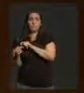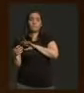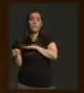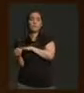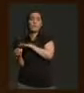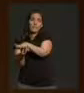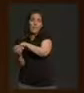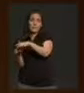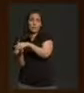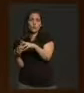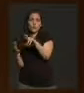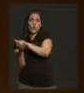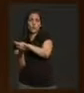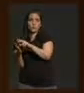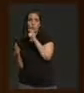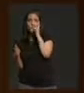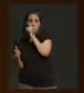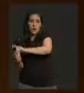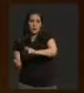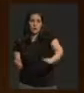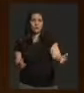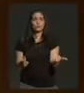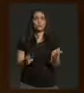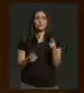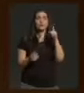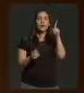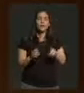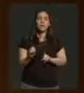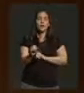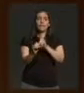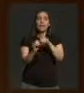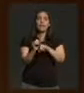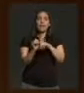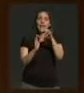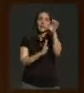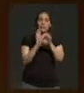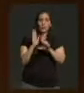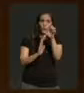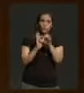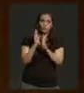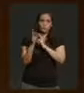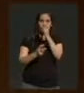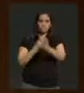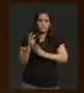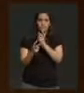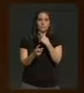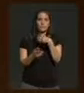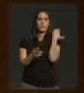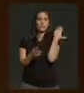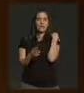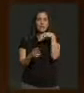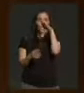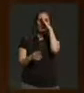dagokienez, aurtengo otsailean batzar nagusi honek estatutuak eraldatzeko batzorde redaktorea izendatu zuen.